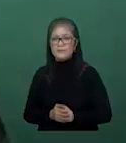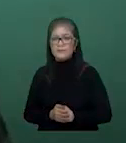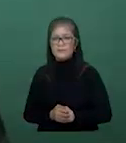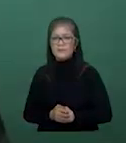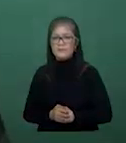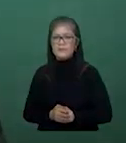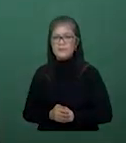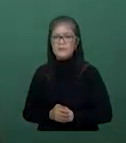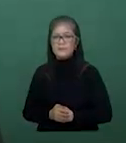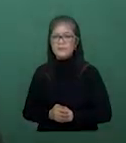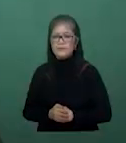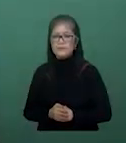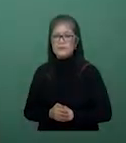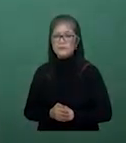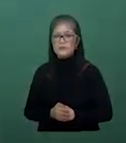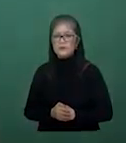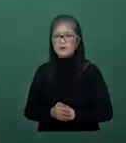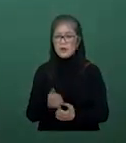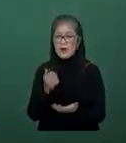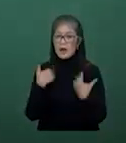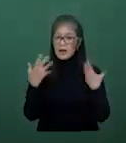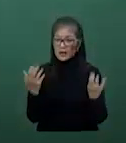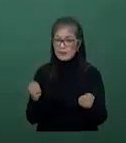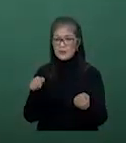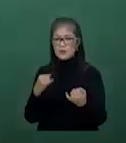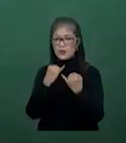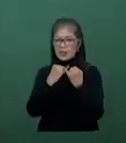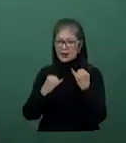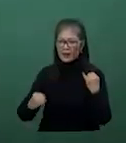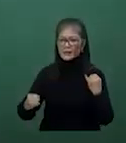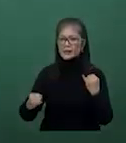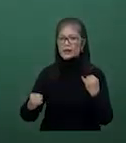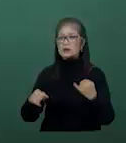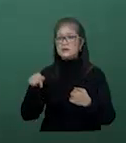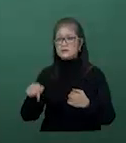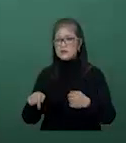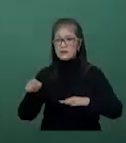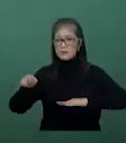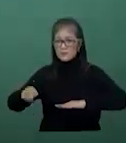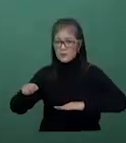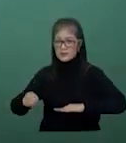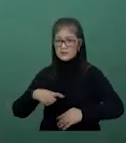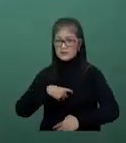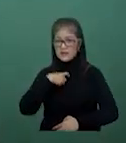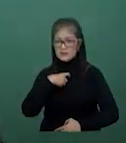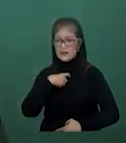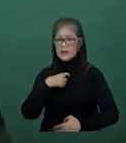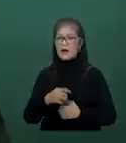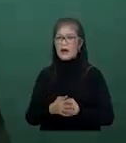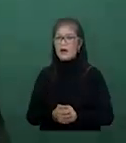Harapan kita adalah majelis hakim, agar kiranya di keputusan akhir nanti boleh kita mendapatkan keadilan